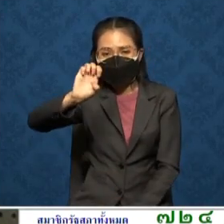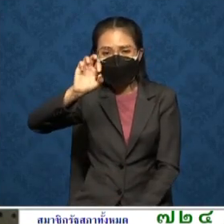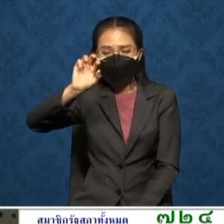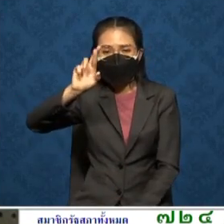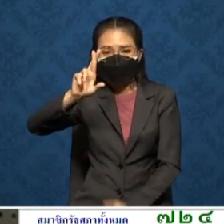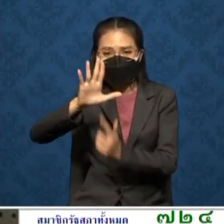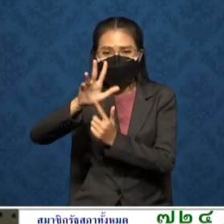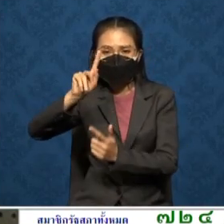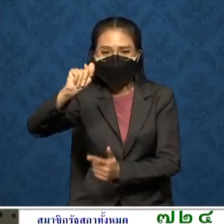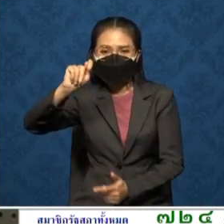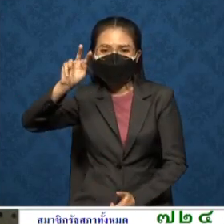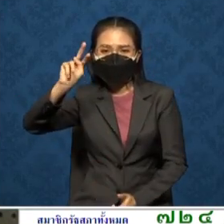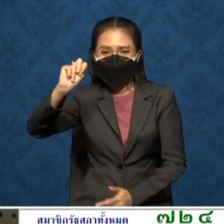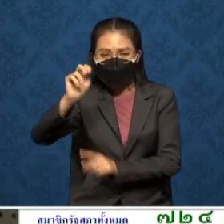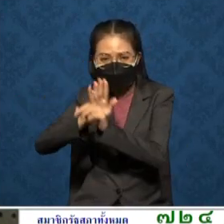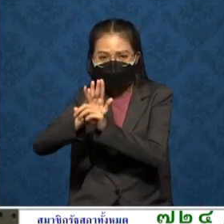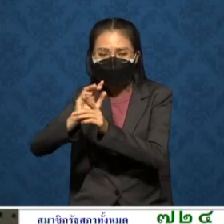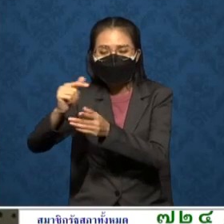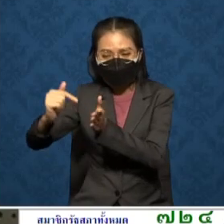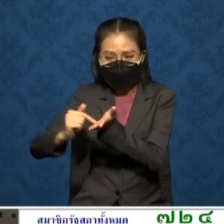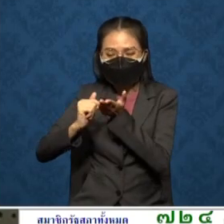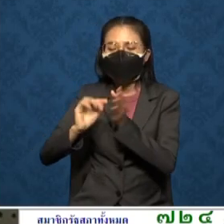ขอรับไปดำเนินการครับแล้ว